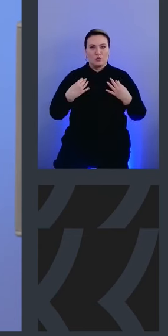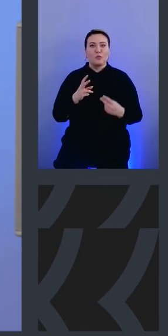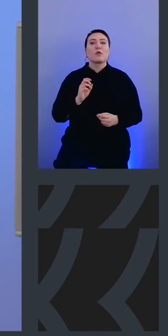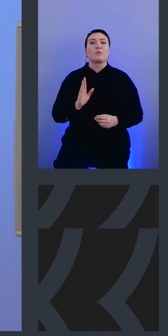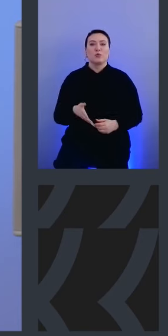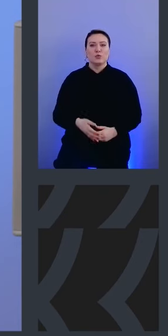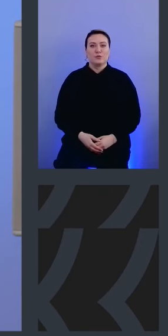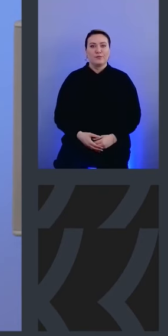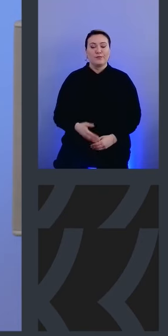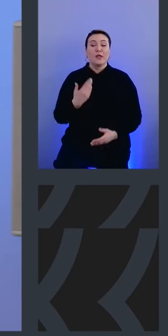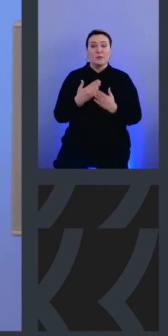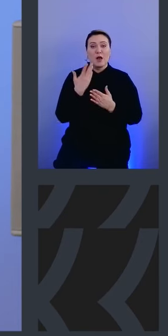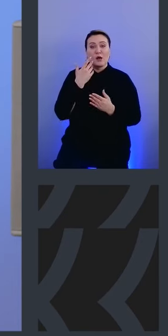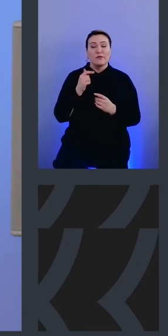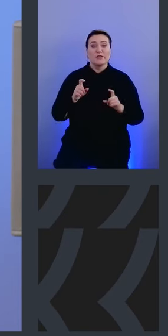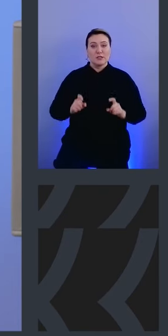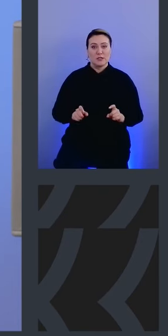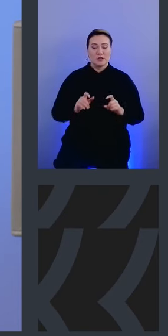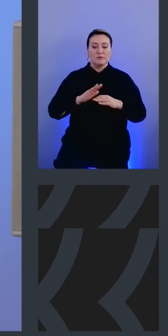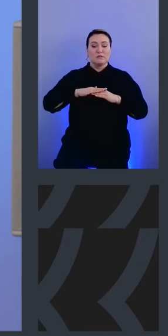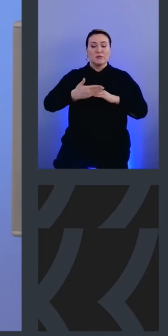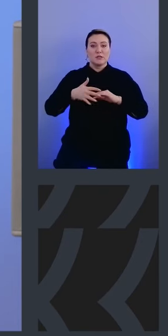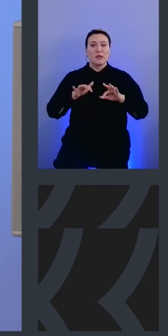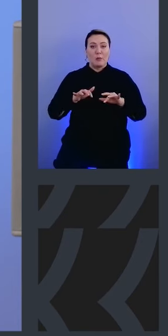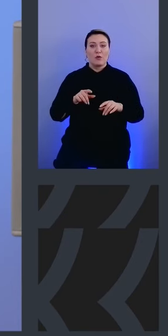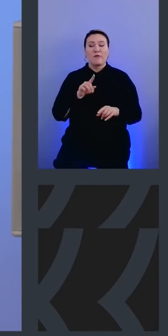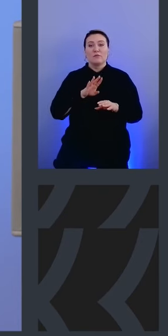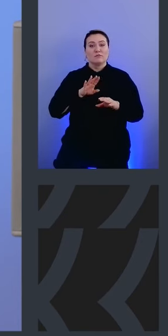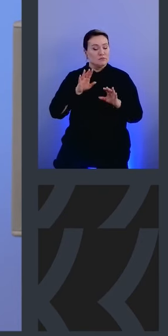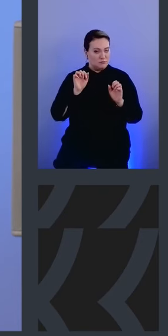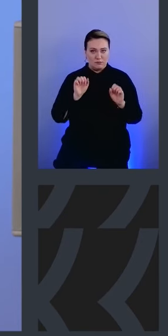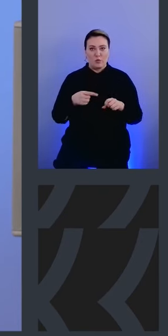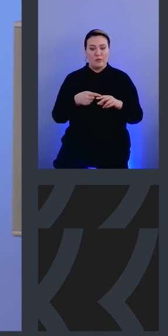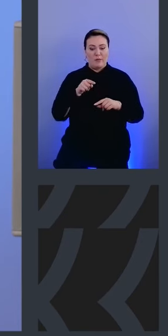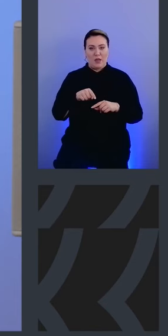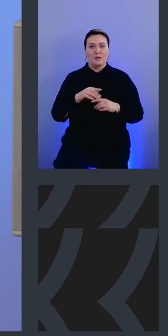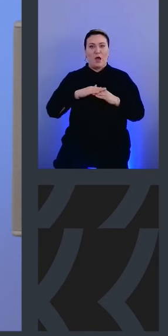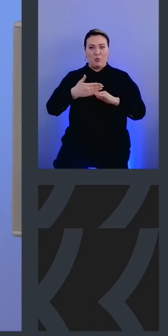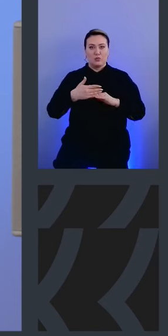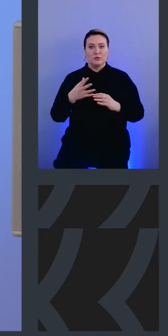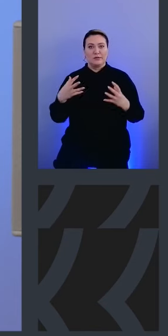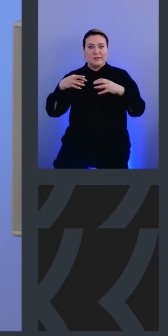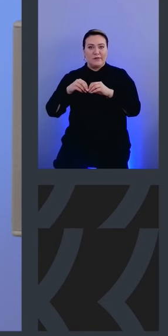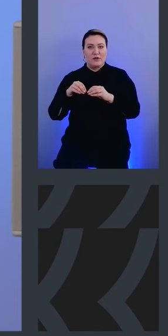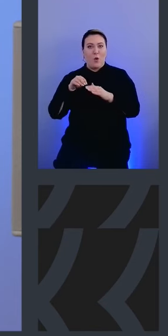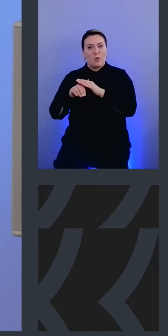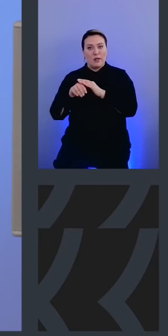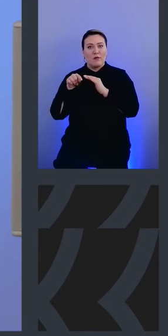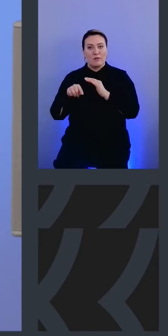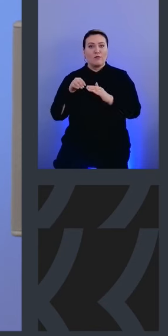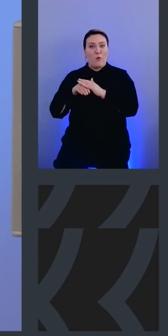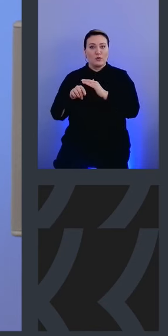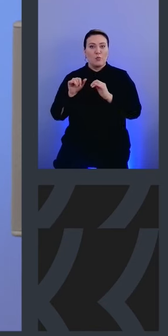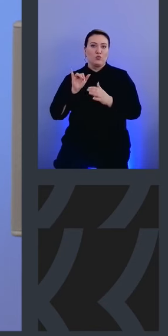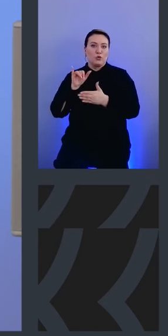Смотри, когда ты сидишь с компьютера, ты, безусловно, можешь прямо на этот компьютер контейнер сгенерировать, и на этот контейнер у тебя